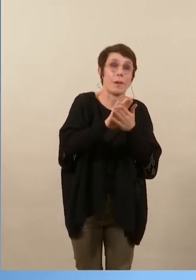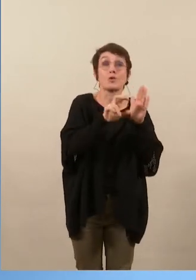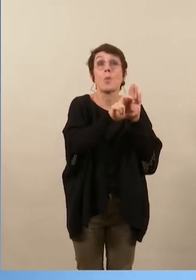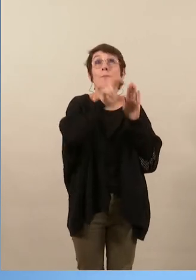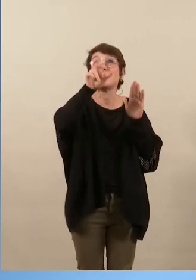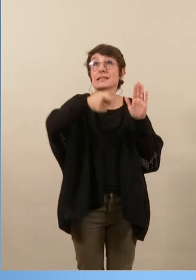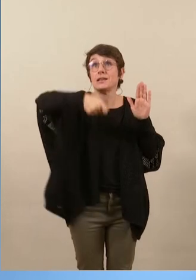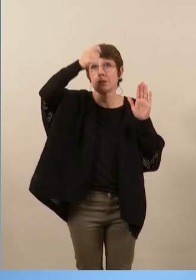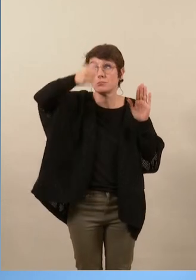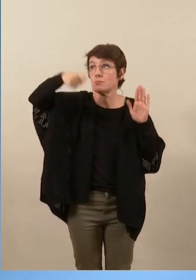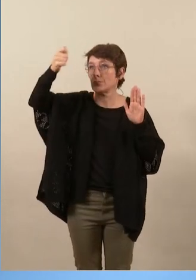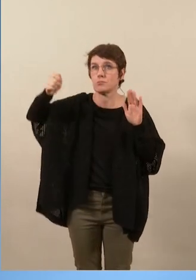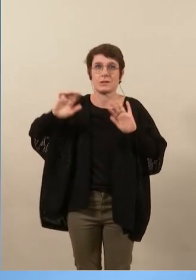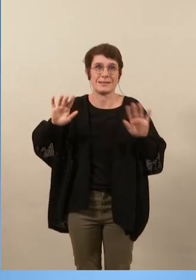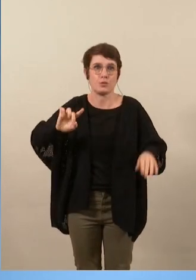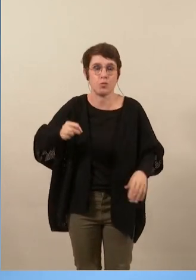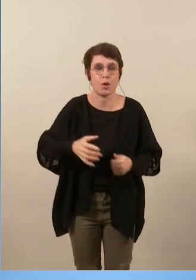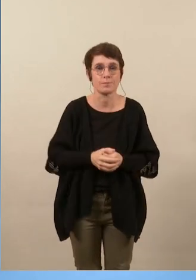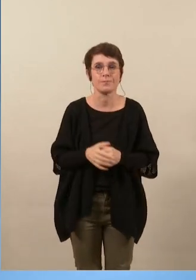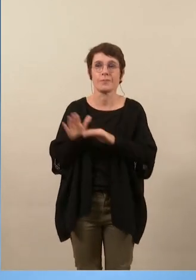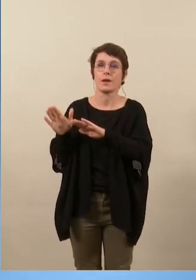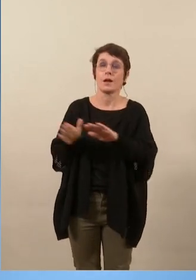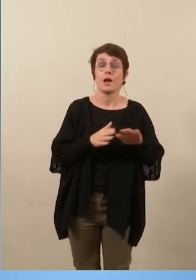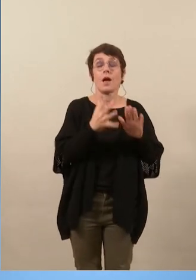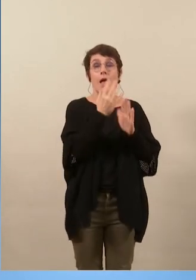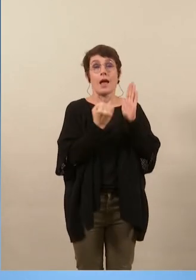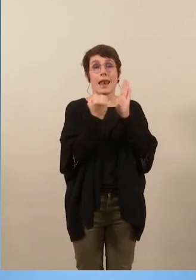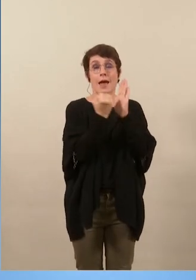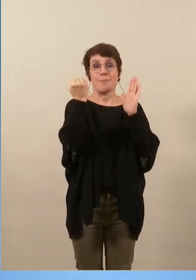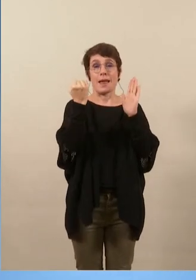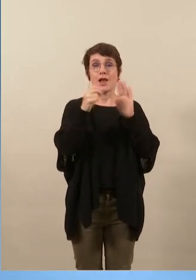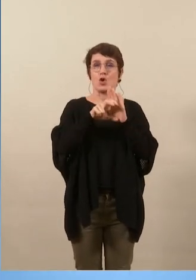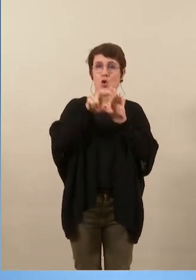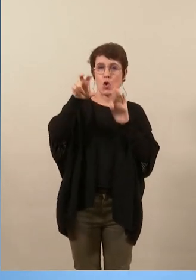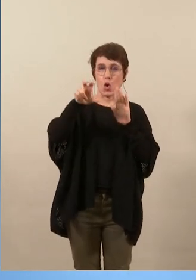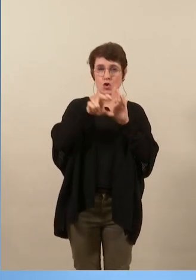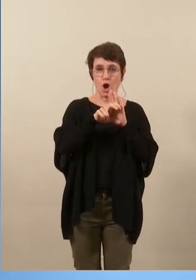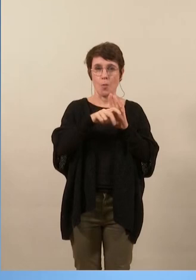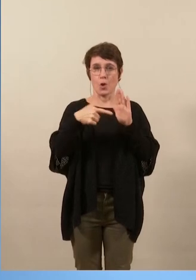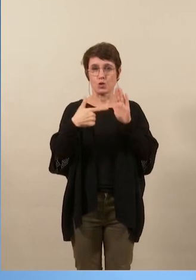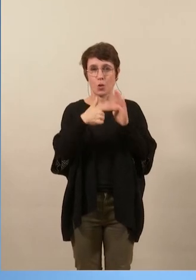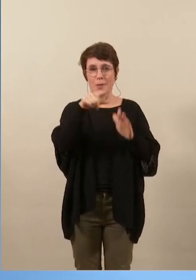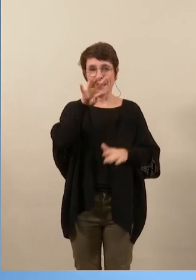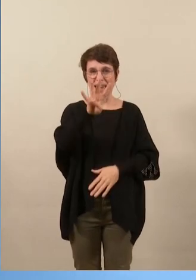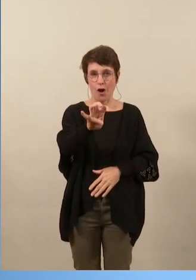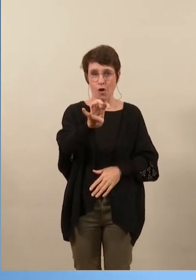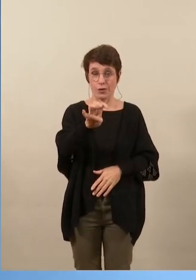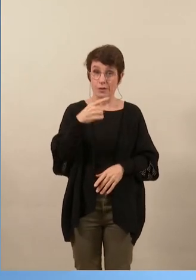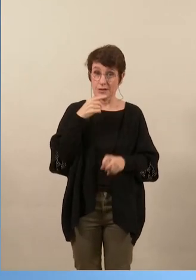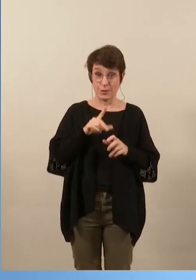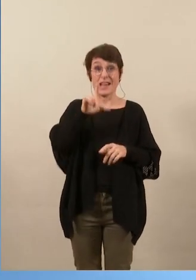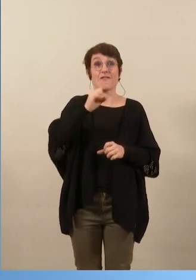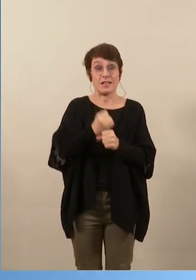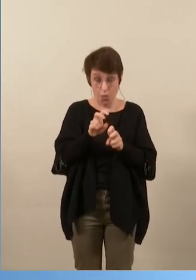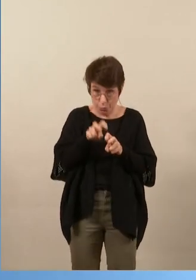ça le lancement à l'occasion de ce label de la démarche Grenoble 2040 on passe de 20 ans en 20